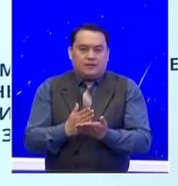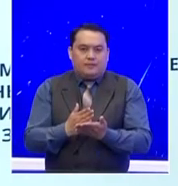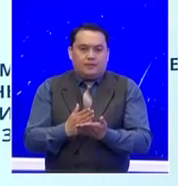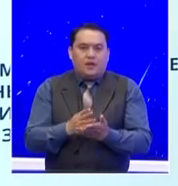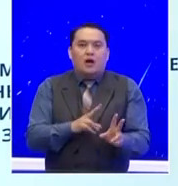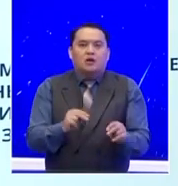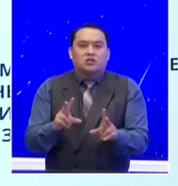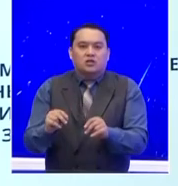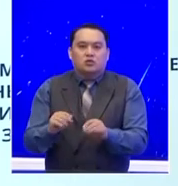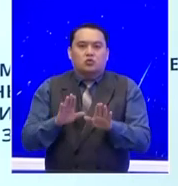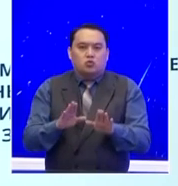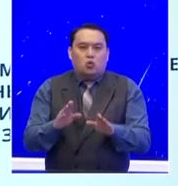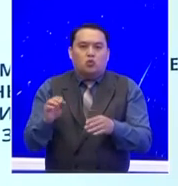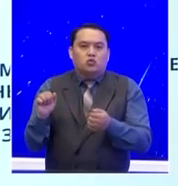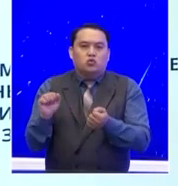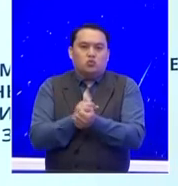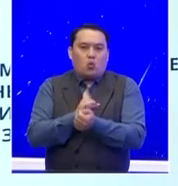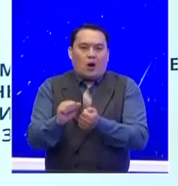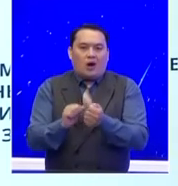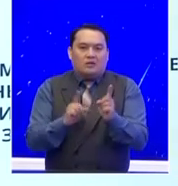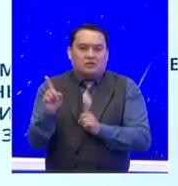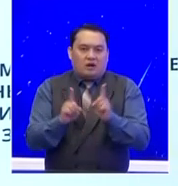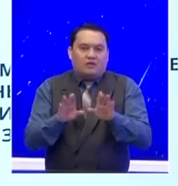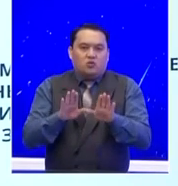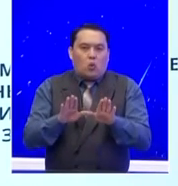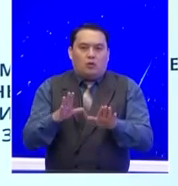там горела у нас основная сухая трава и кустарниковая